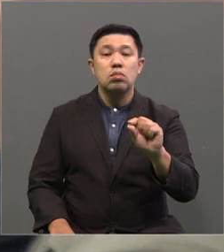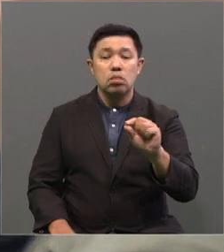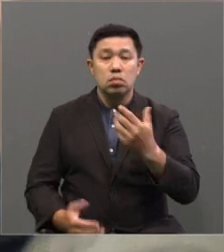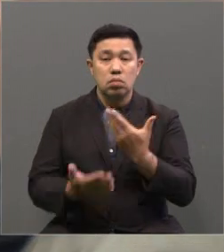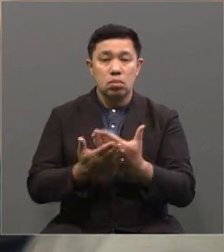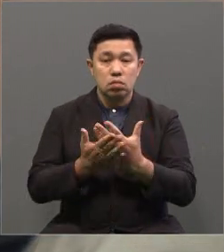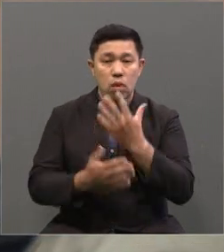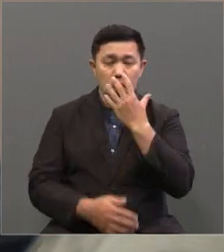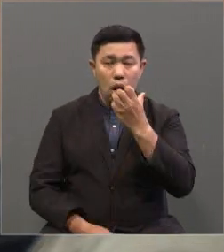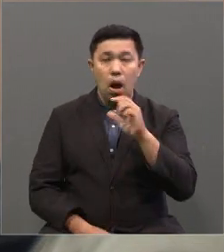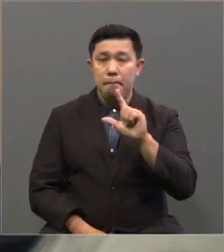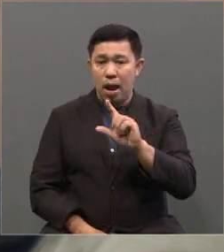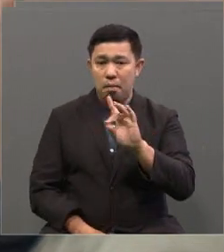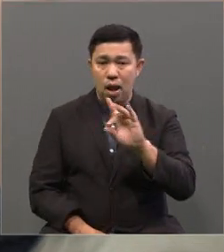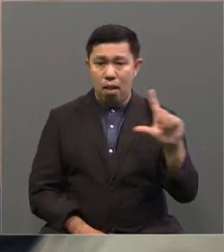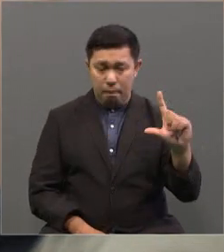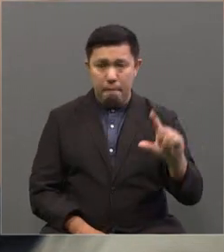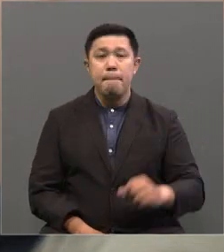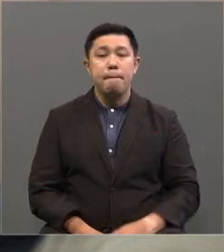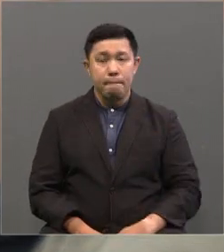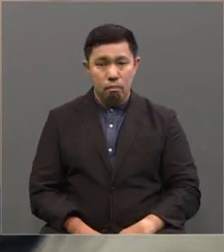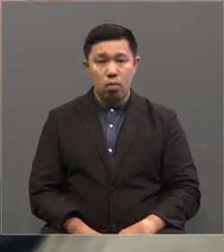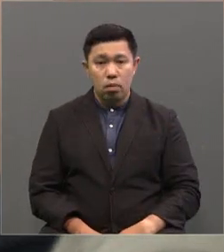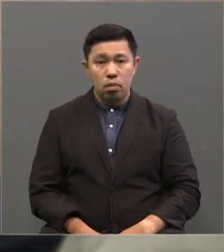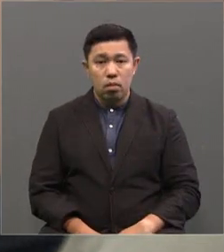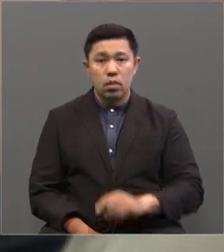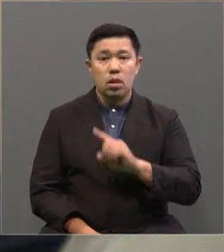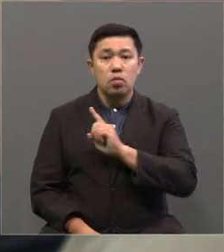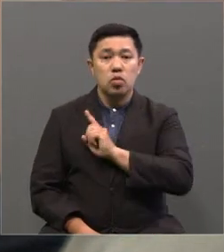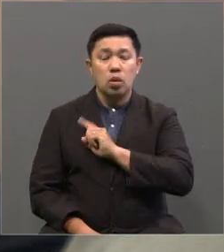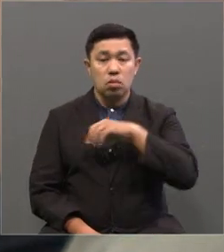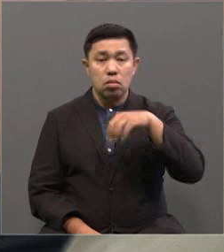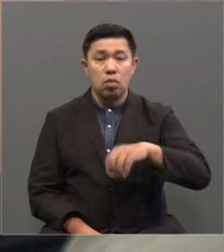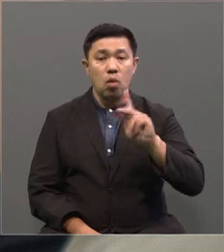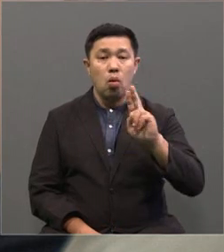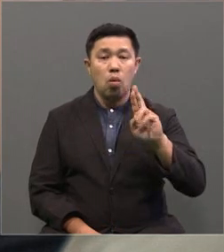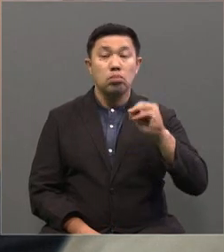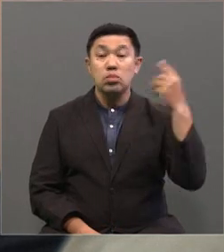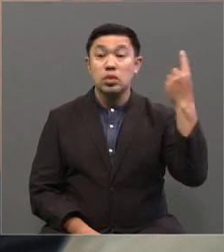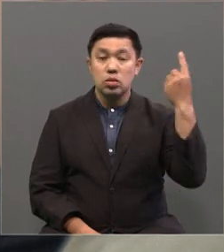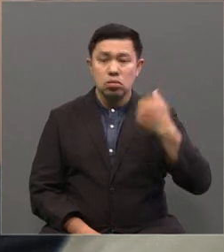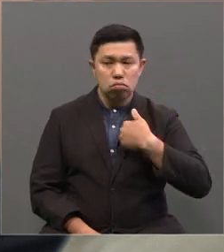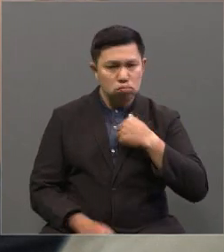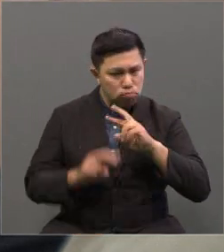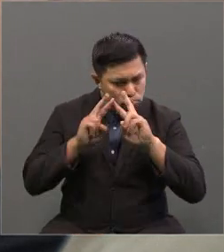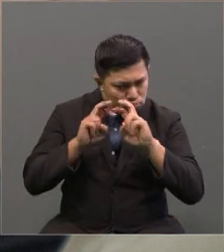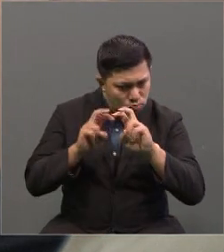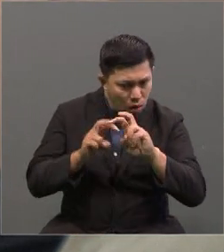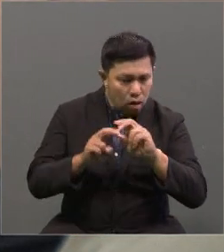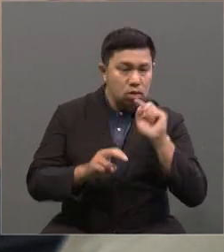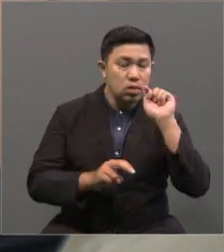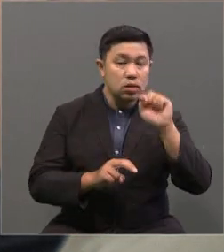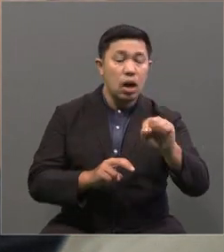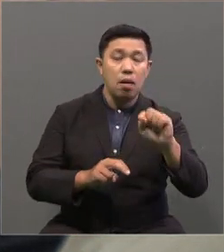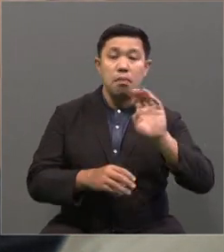าความเสียหายมากกว่า8ล้านบาทนะครับซึ่งทางกรมการท่องเที่ยวเนี่ยก็ได้มีการสืบสวนเรื่อยมานะครับจนนำไปสู่การสั่งปิดบ